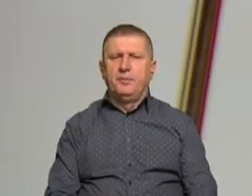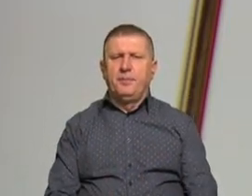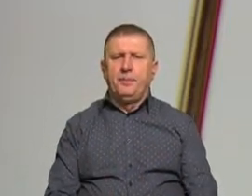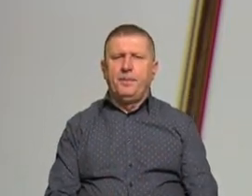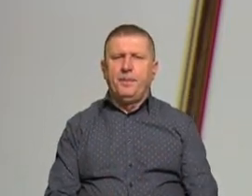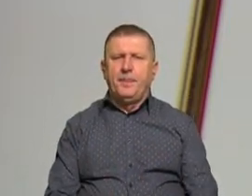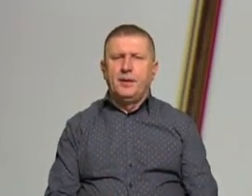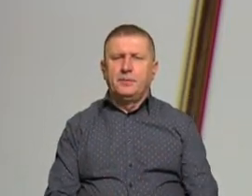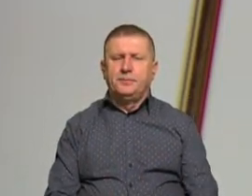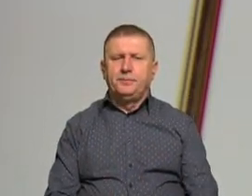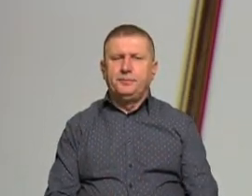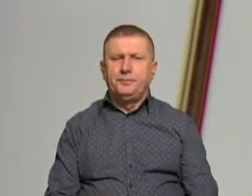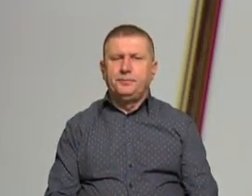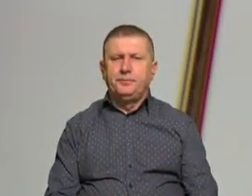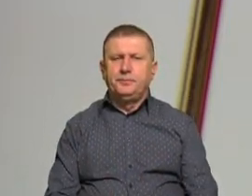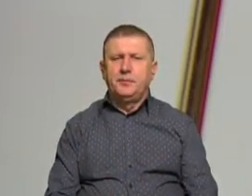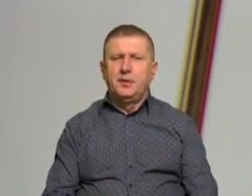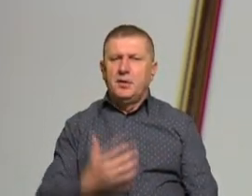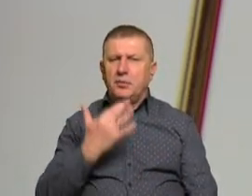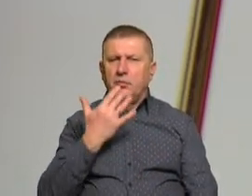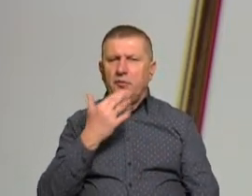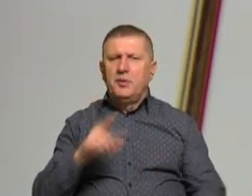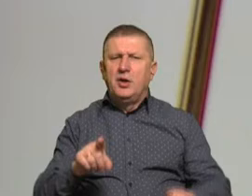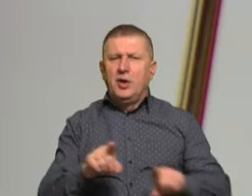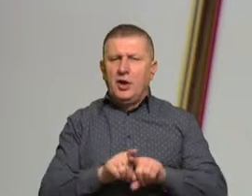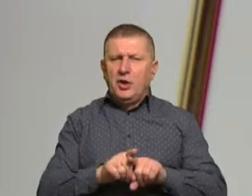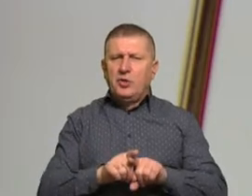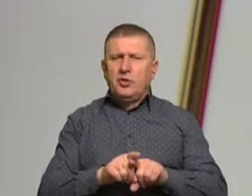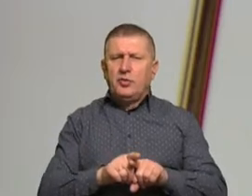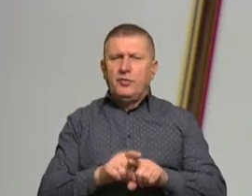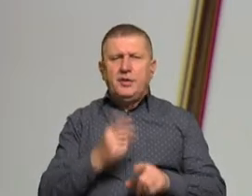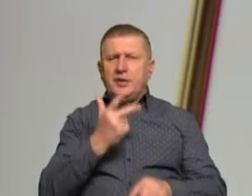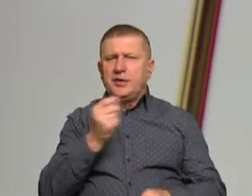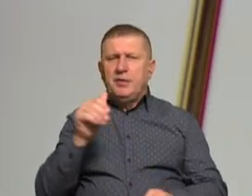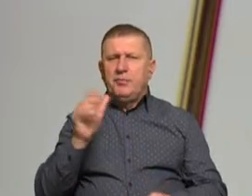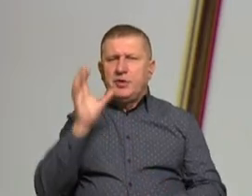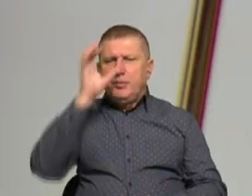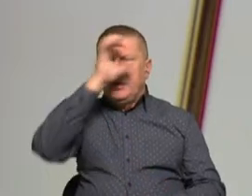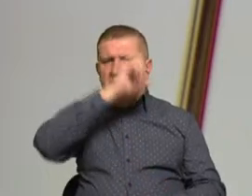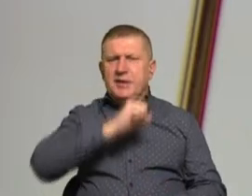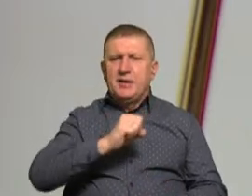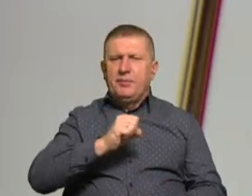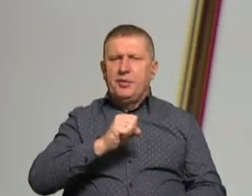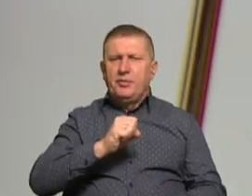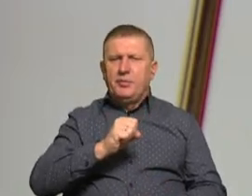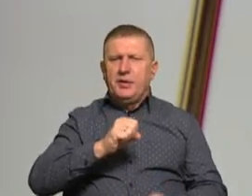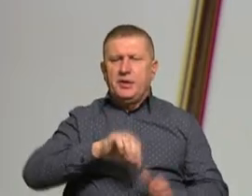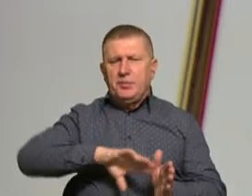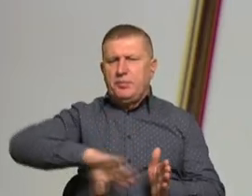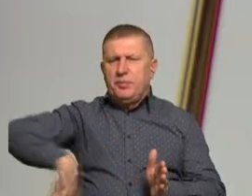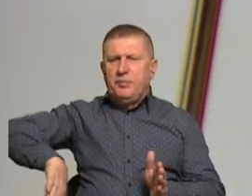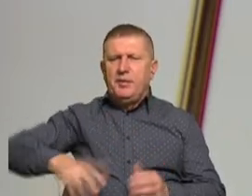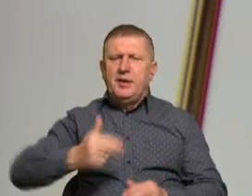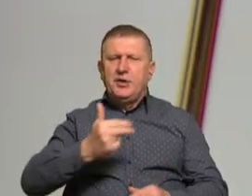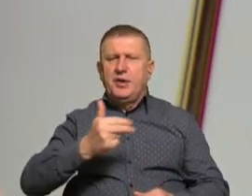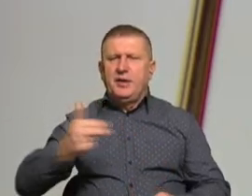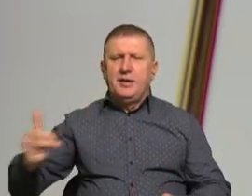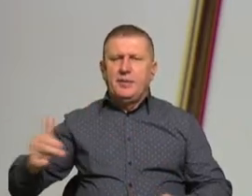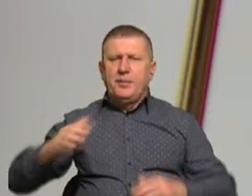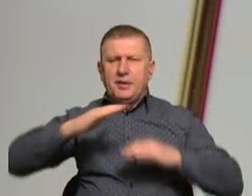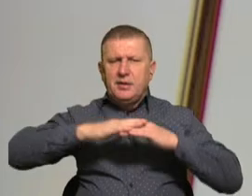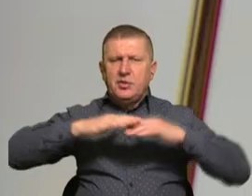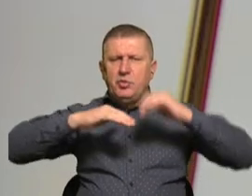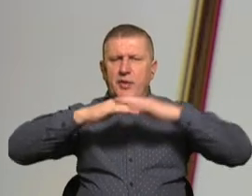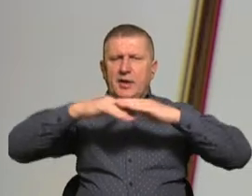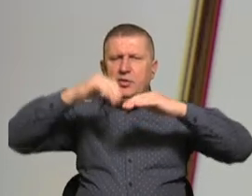u źródła. Mówimy również o tym, nie możemy o tym zapominać, możemy nie mówić, możemy pomijać temat składowiska odpadów